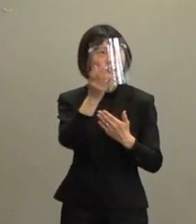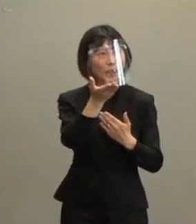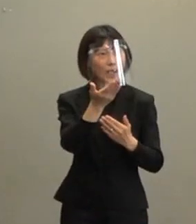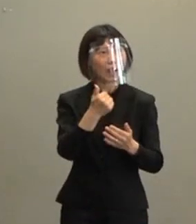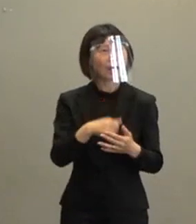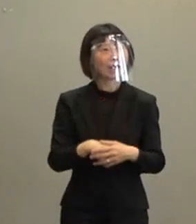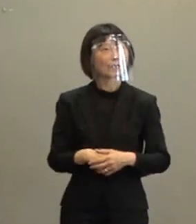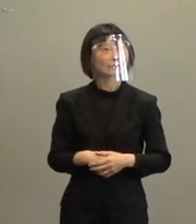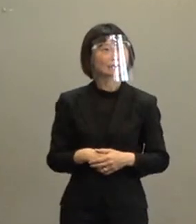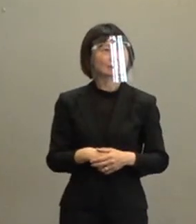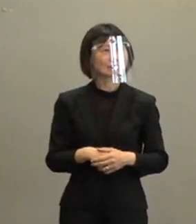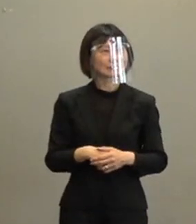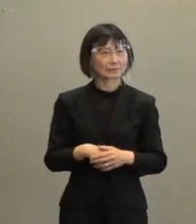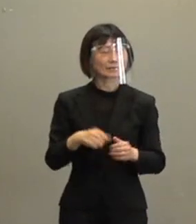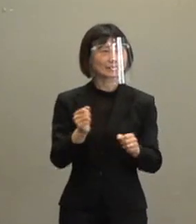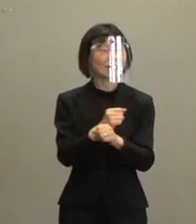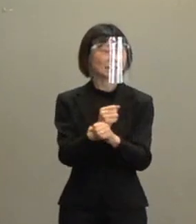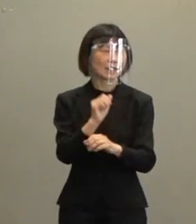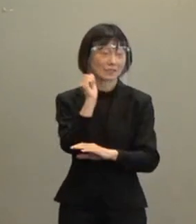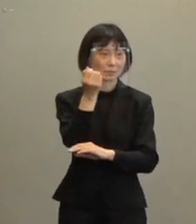うか。産経新聞さん。